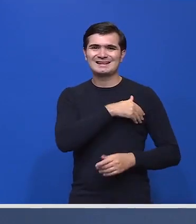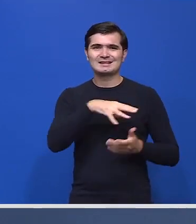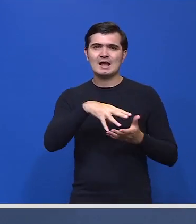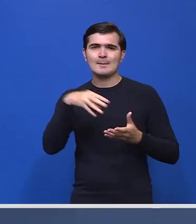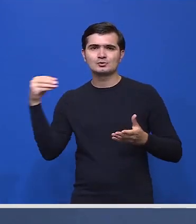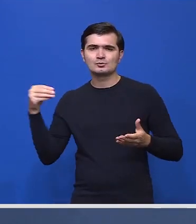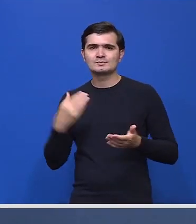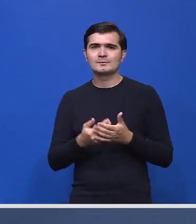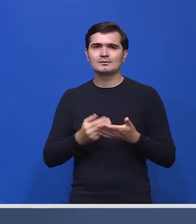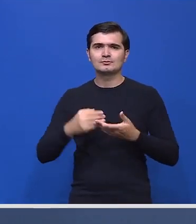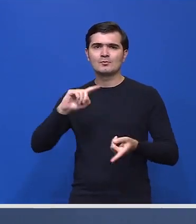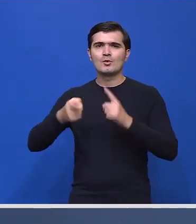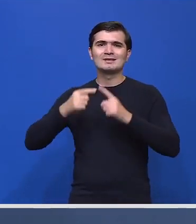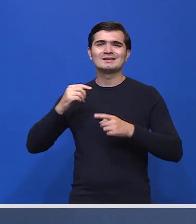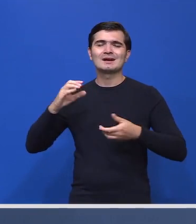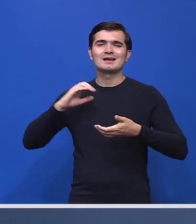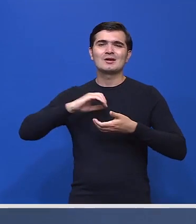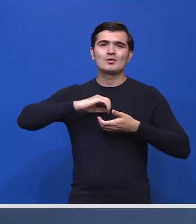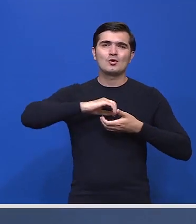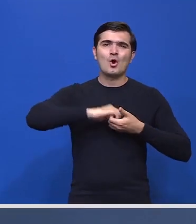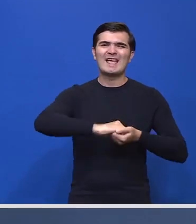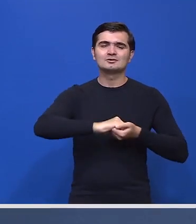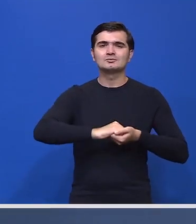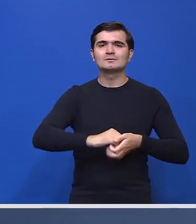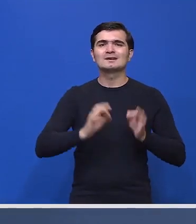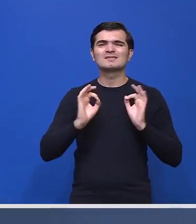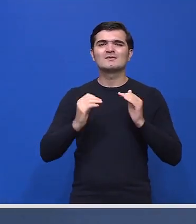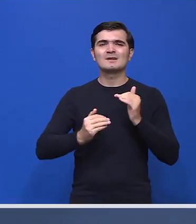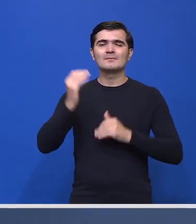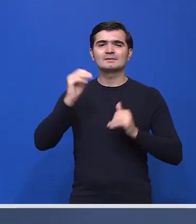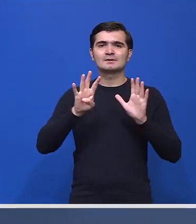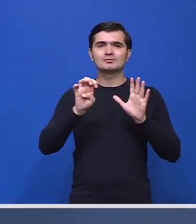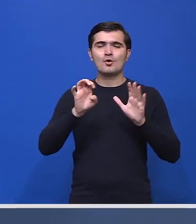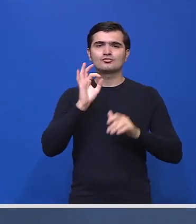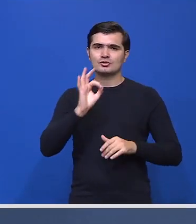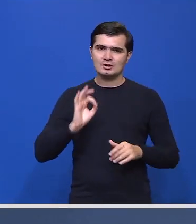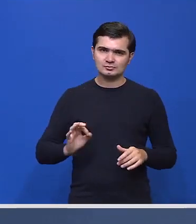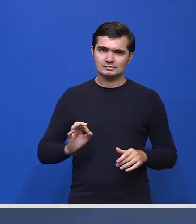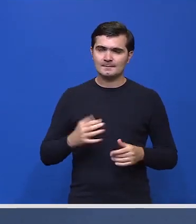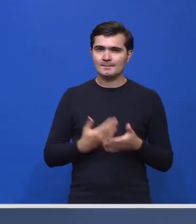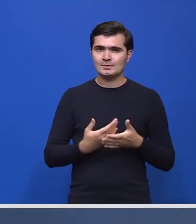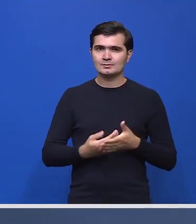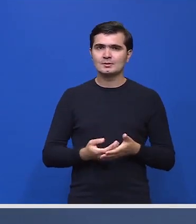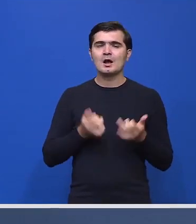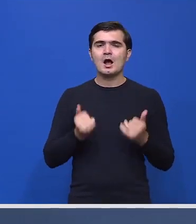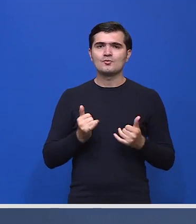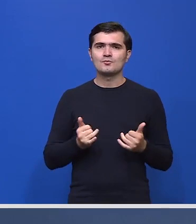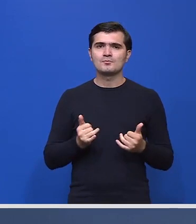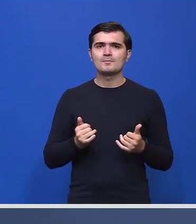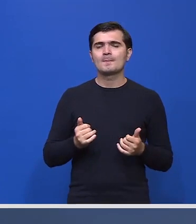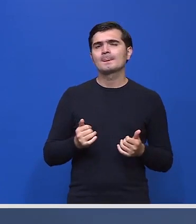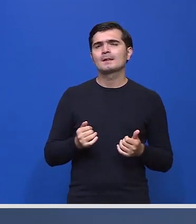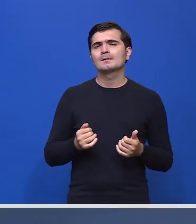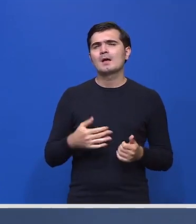pentru politica de coeziune să fie de peste 90%, ținând cont că în prezent